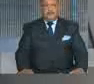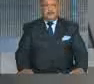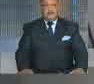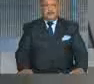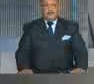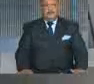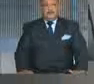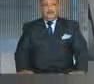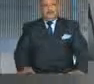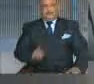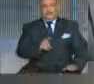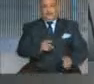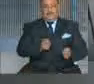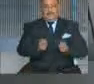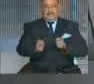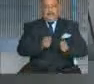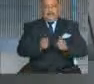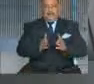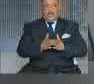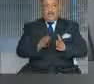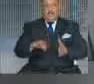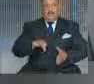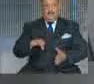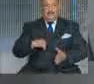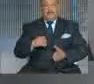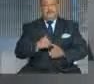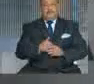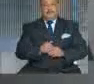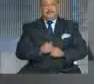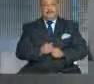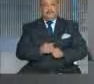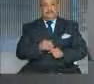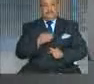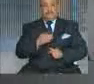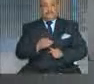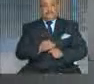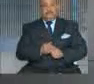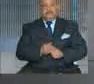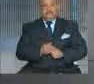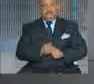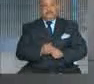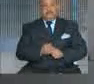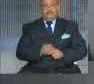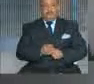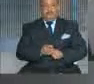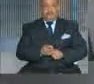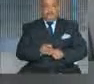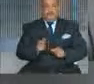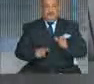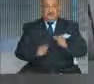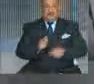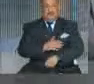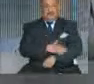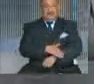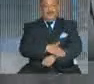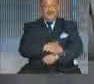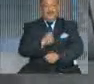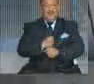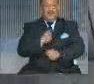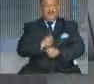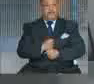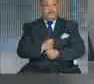لما يتطلبه العمل البيداغوجي، نقولوا معناها مش تكون عليه مؤاخذات طبقا لما ورد في مجلة المحاسبة